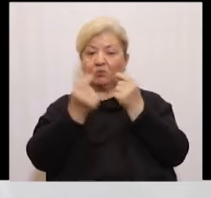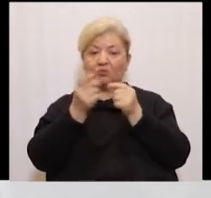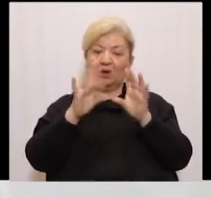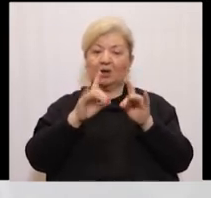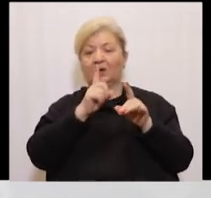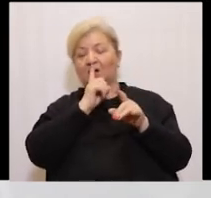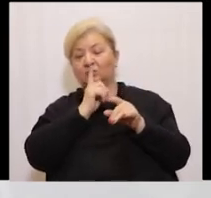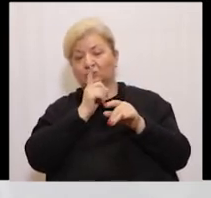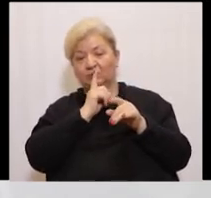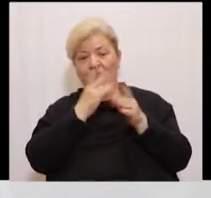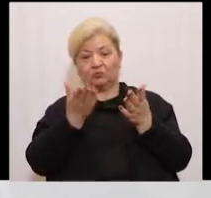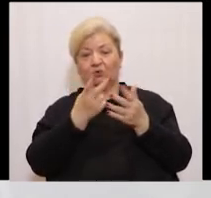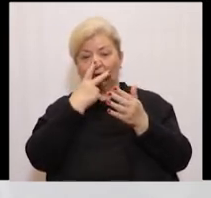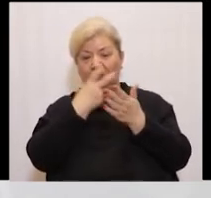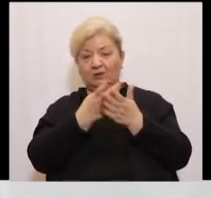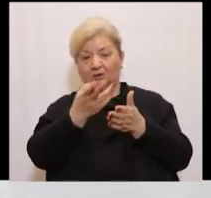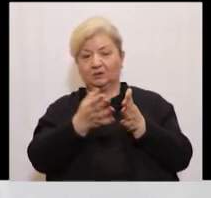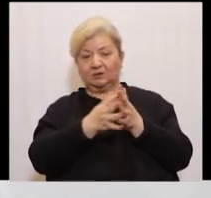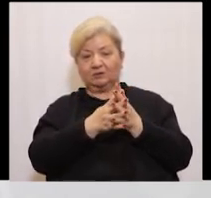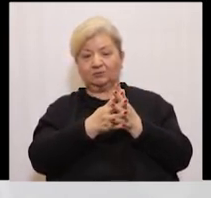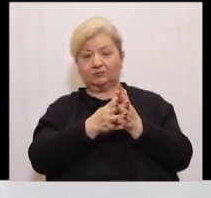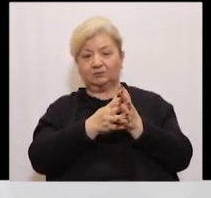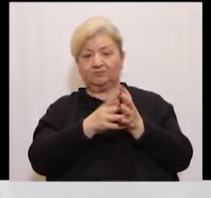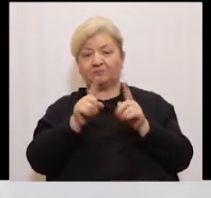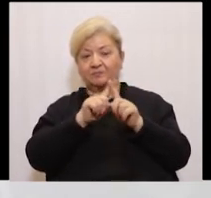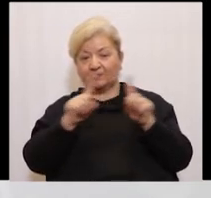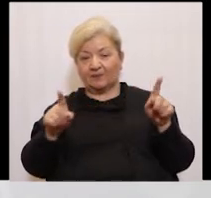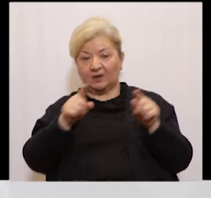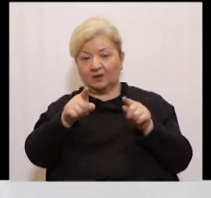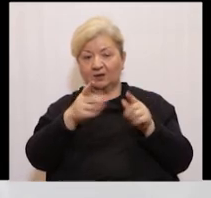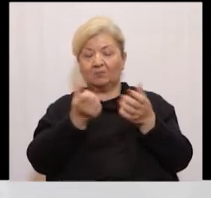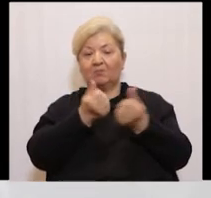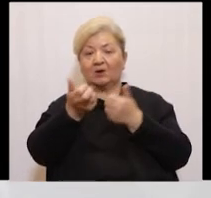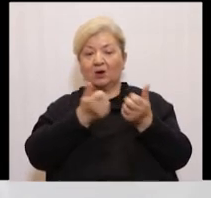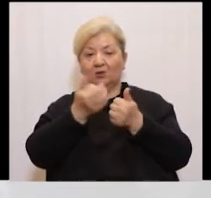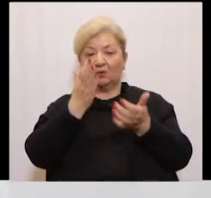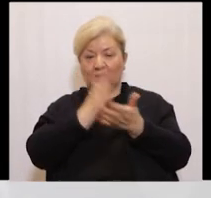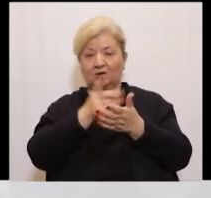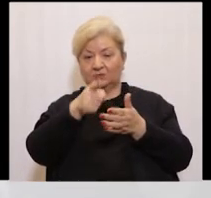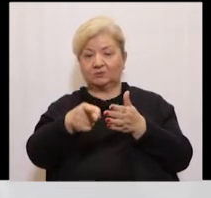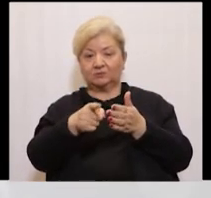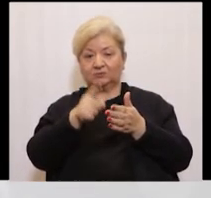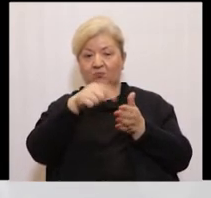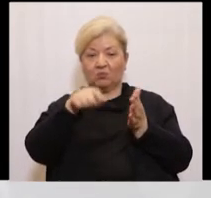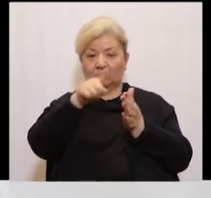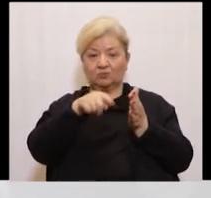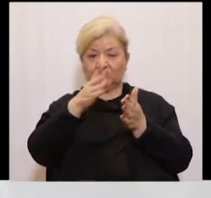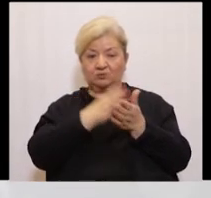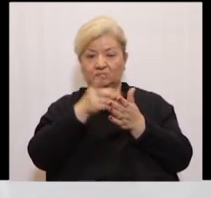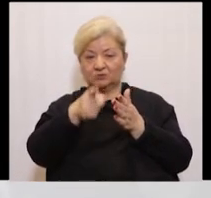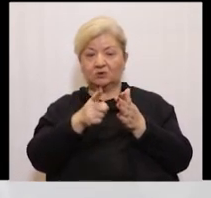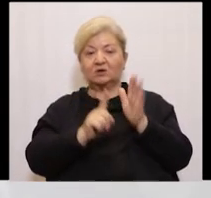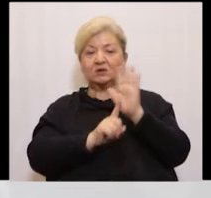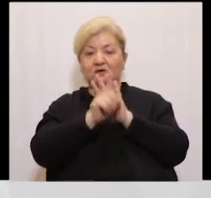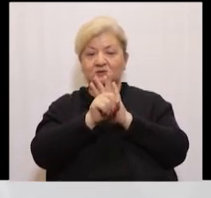ატომები. როგორც ხედავთ, გარკვეული მათი რაოდენობა არის უკვე აი ამ მონაკვეთში და